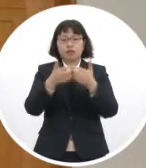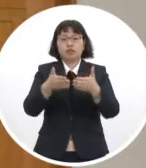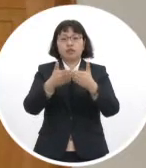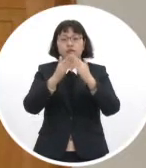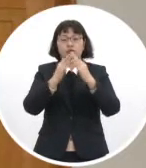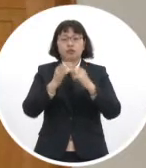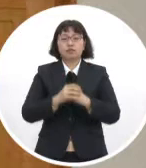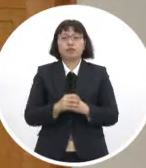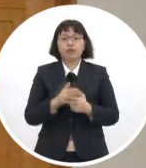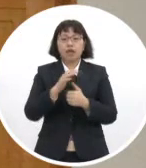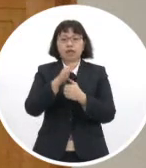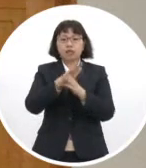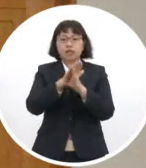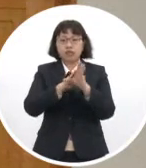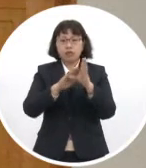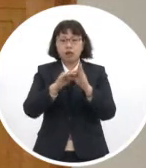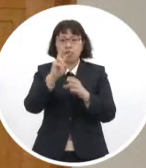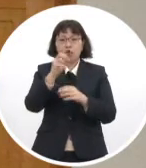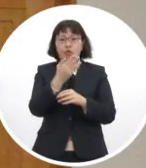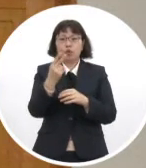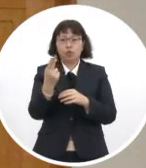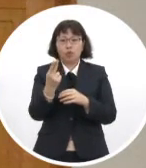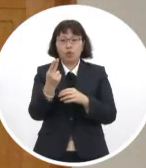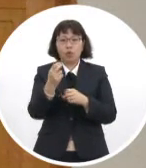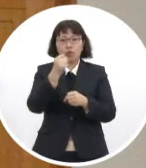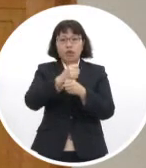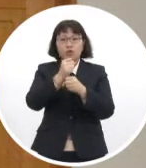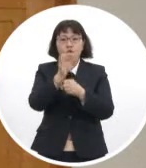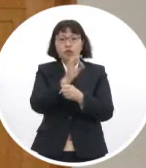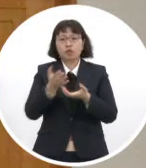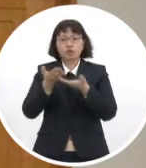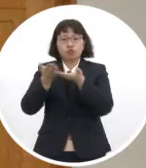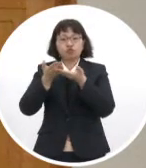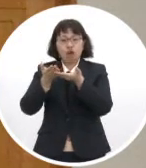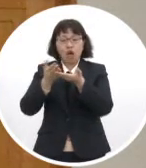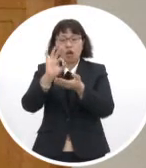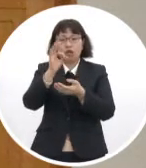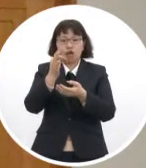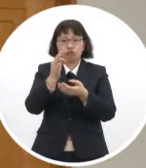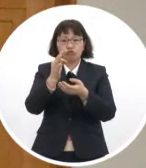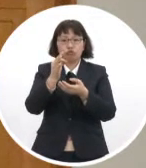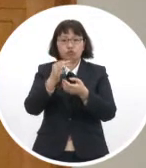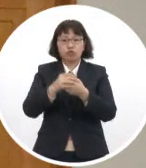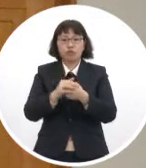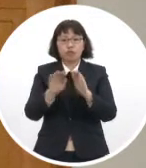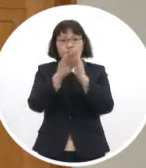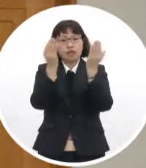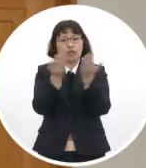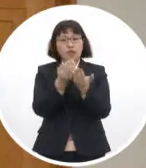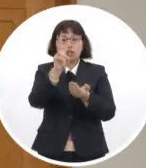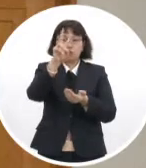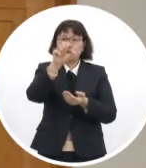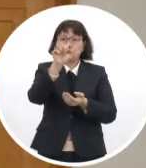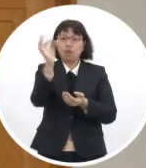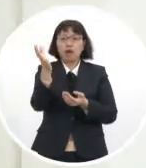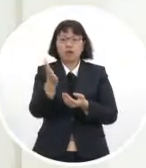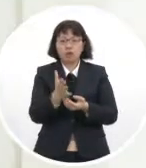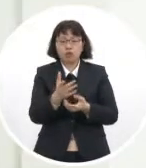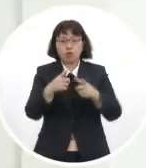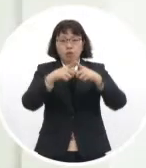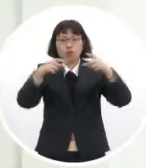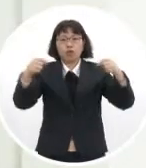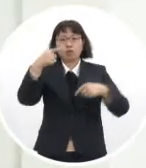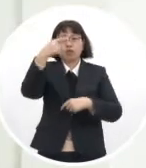はロボット製造品出荷額等の国内シェアがおよそ 25% と全国